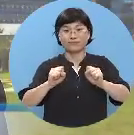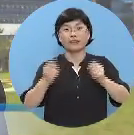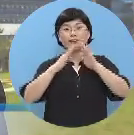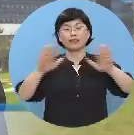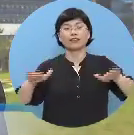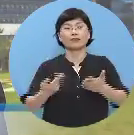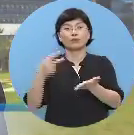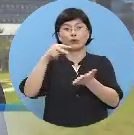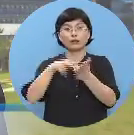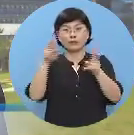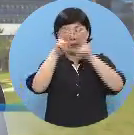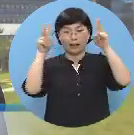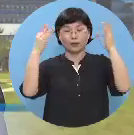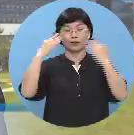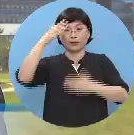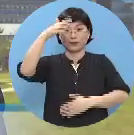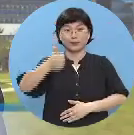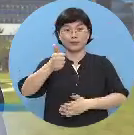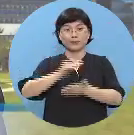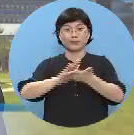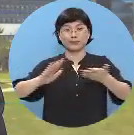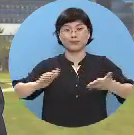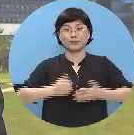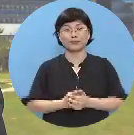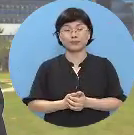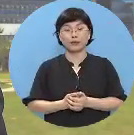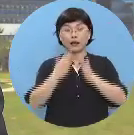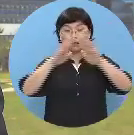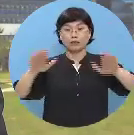안녕하십니까. 전남도립대학교 총장 김왕복입니다.